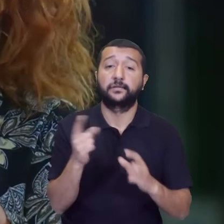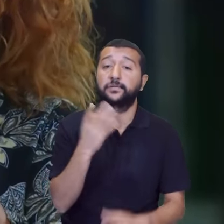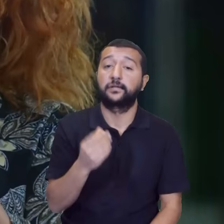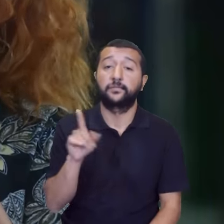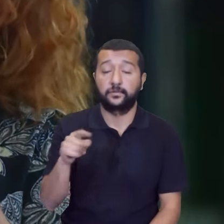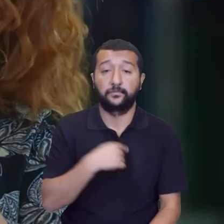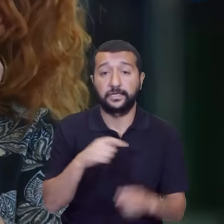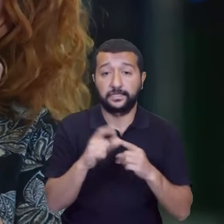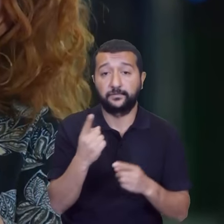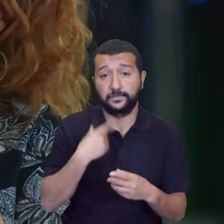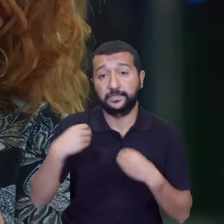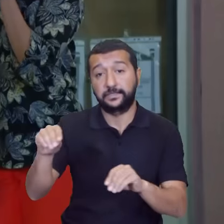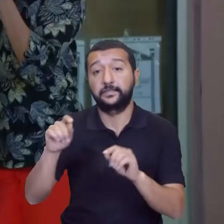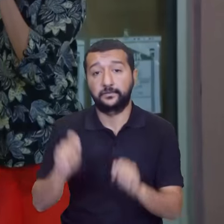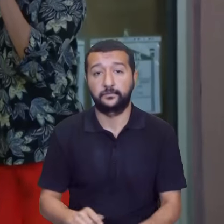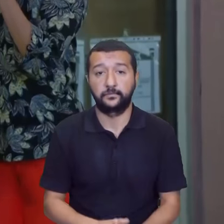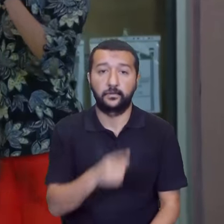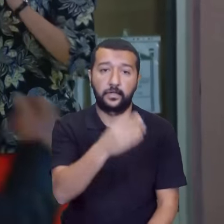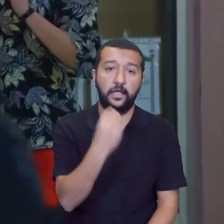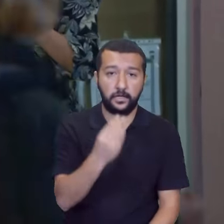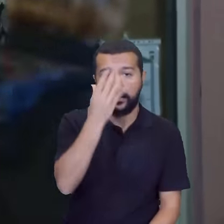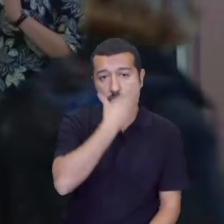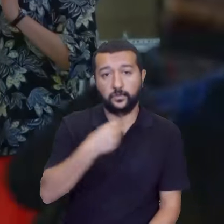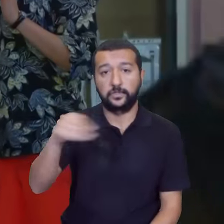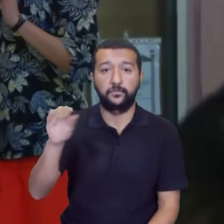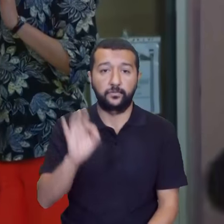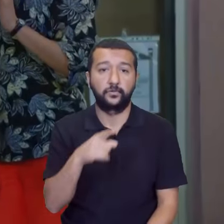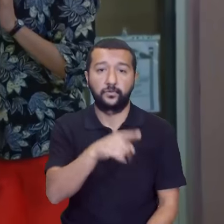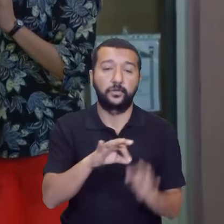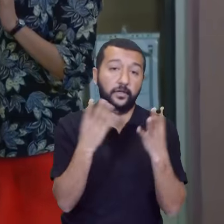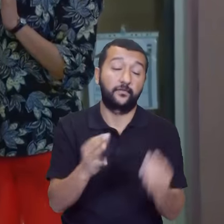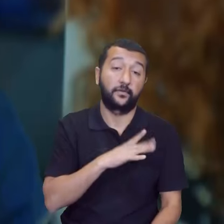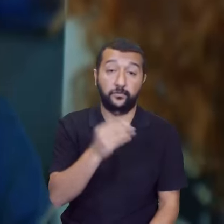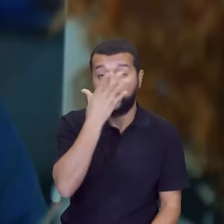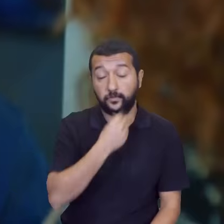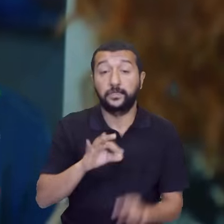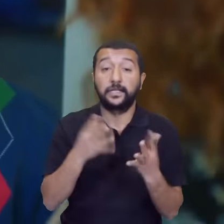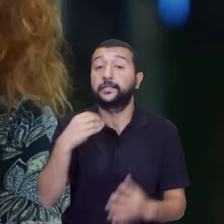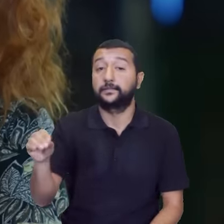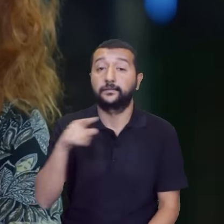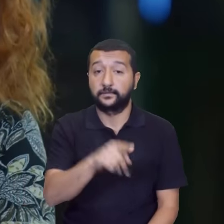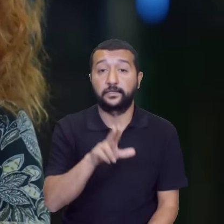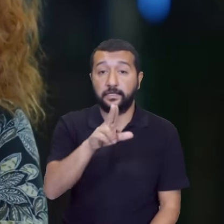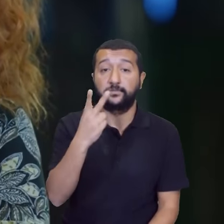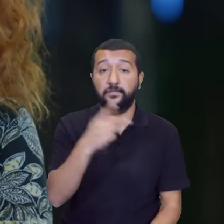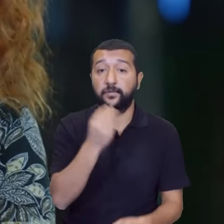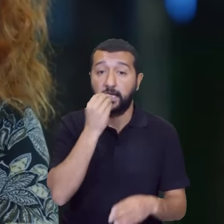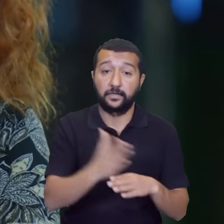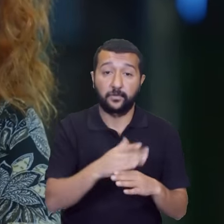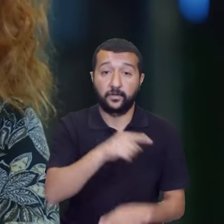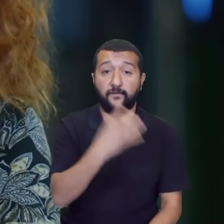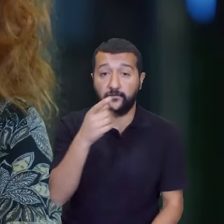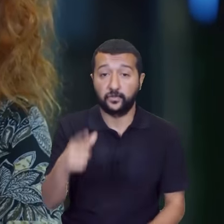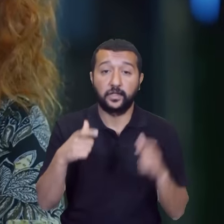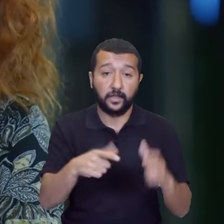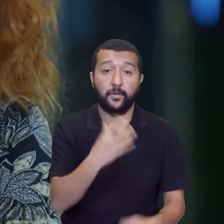Şener'den bir şey. Ben Şener'e bir şey sattım. İyi tamam, bir tanem satmışsın işte. Bunda ne var ki ya? Ne sattın? 72 parça yemek takımı,